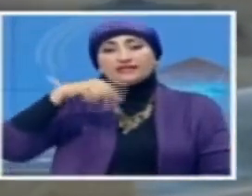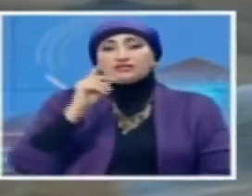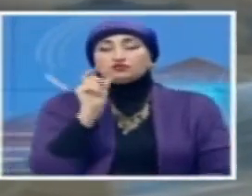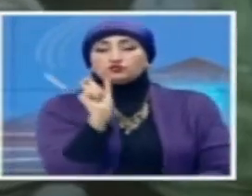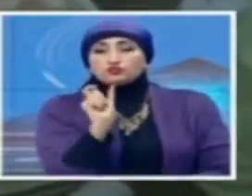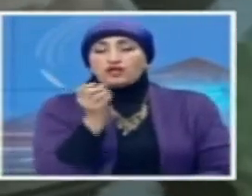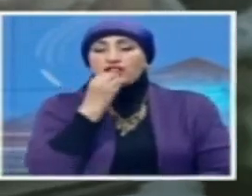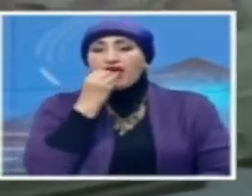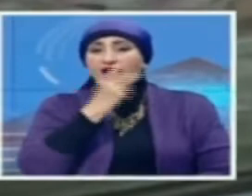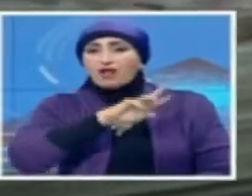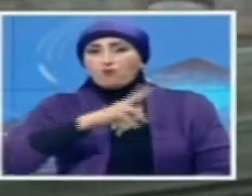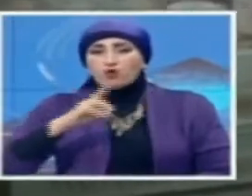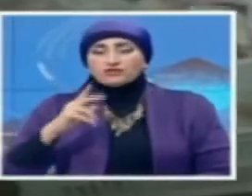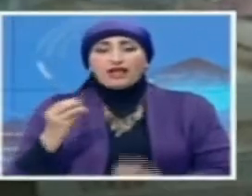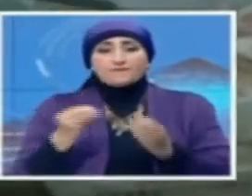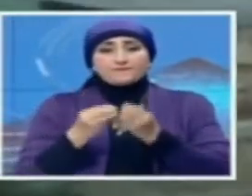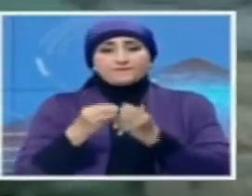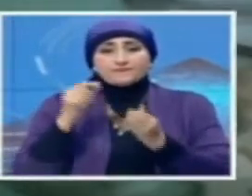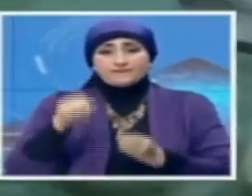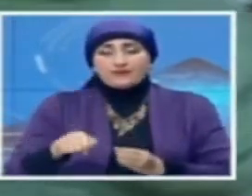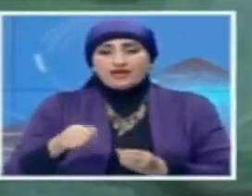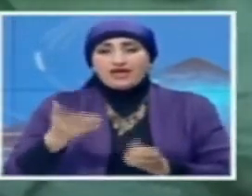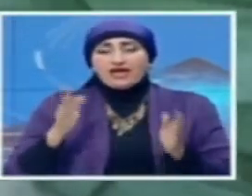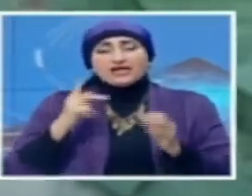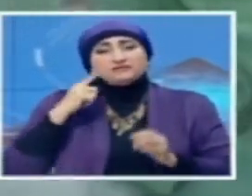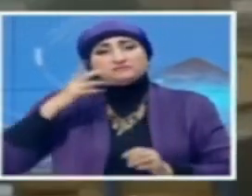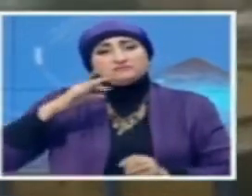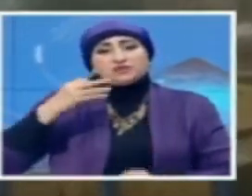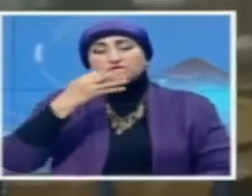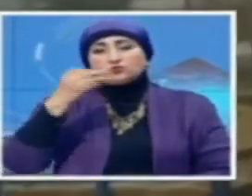وتموينية، من بينها قرابة